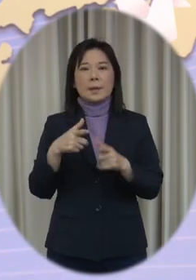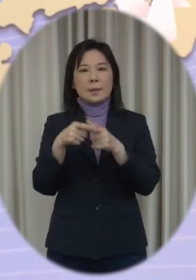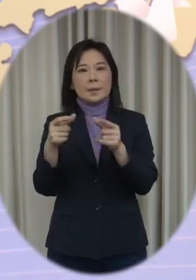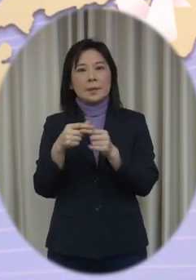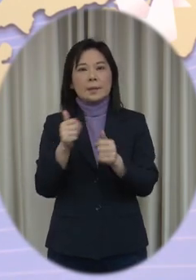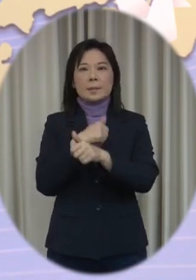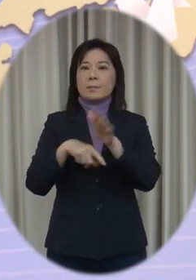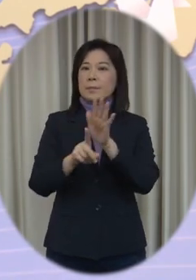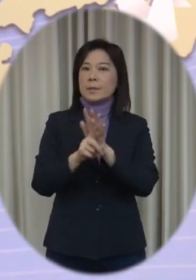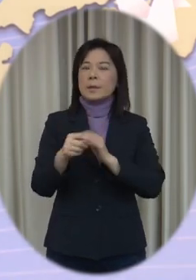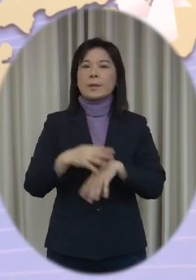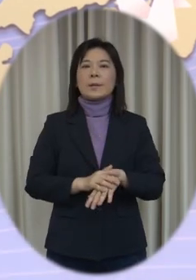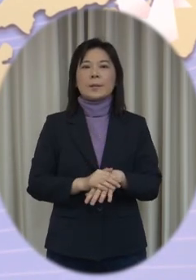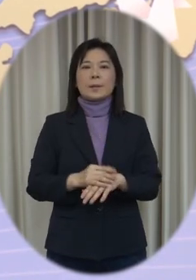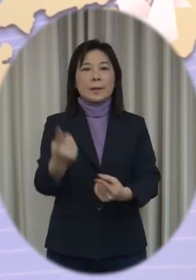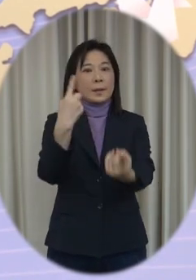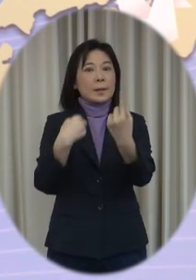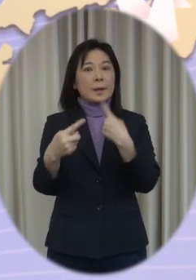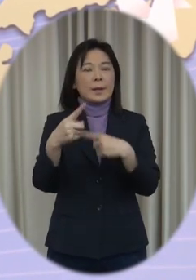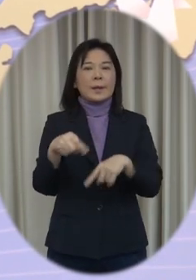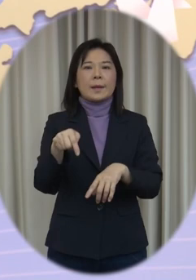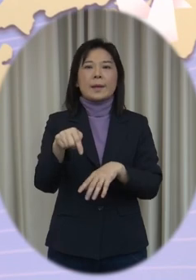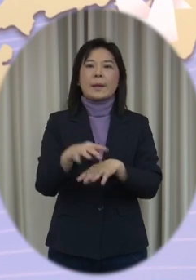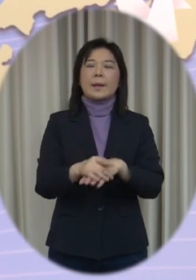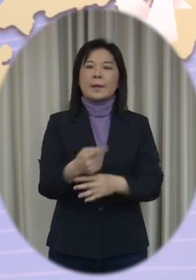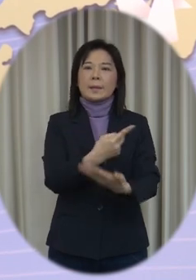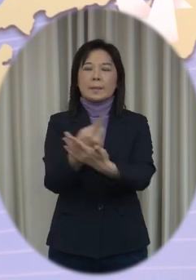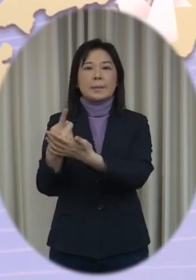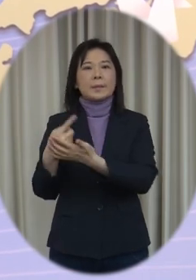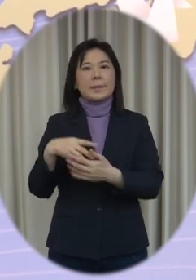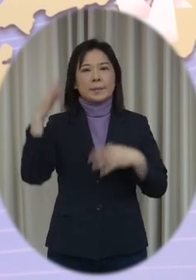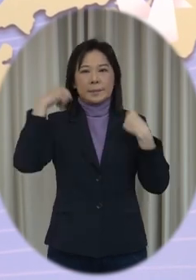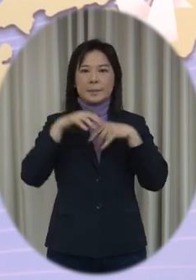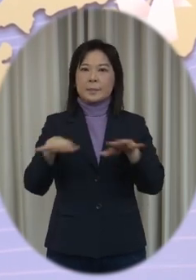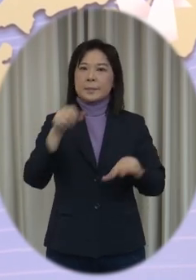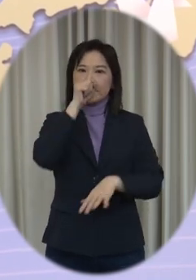宾、媒体朋友，大家早安，大家好。